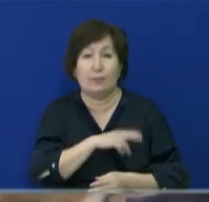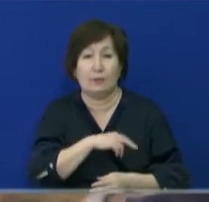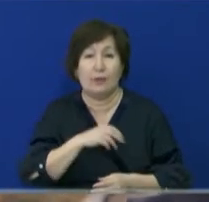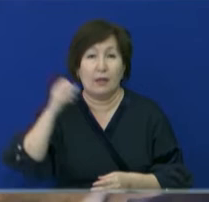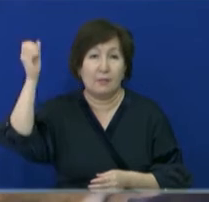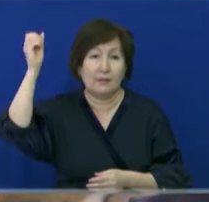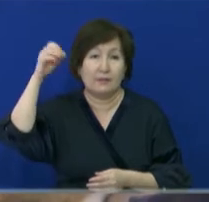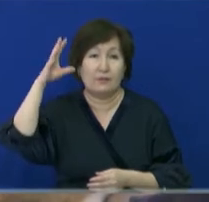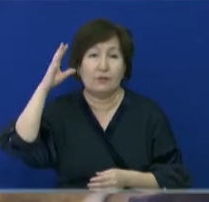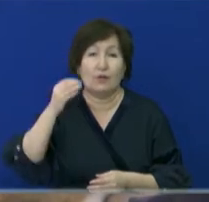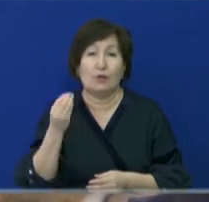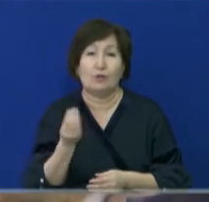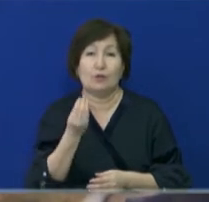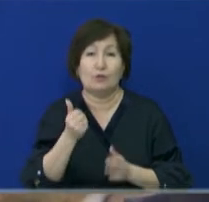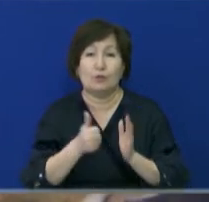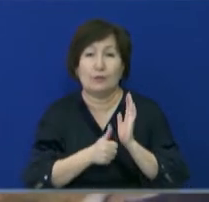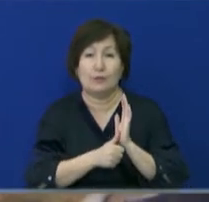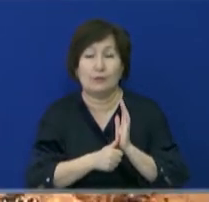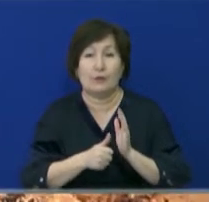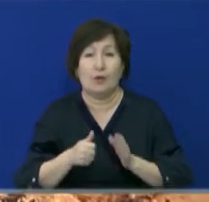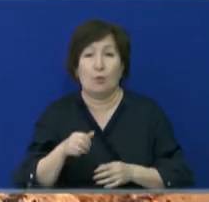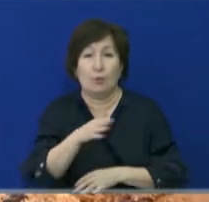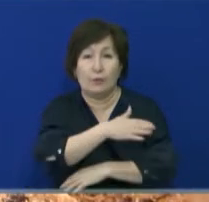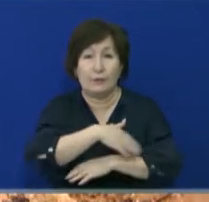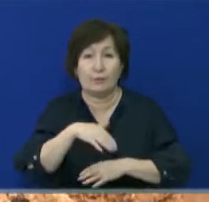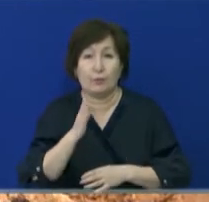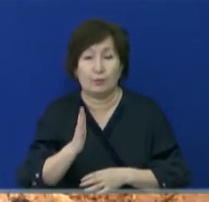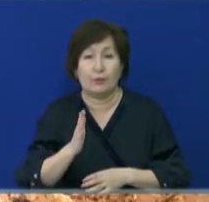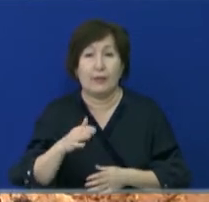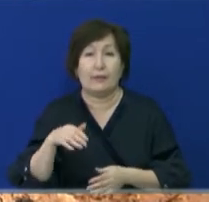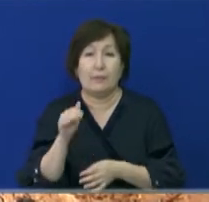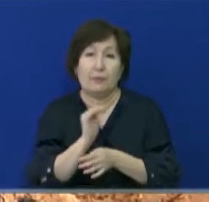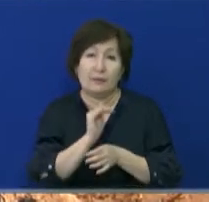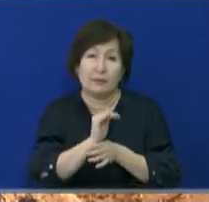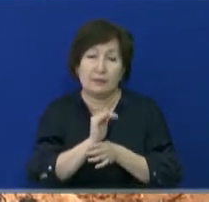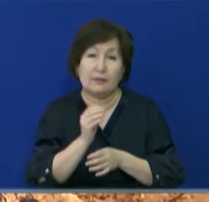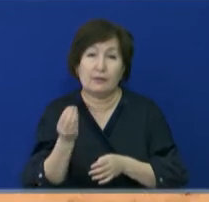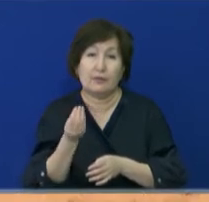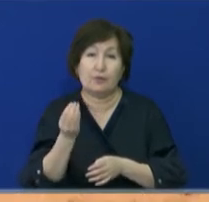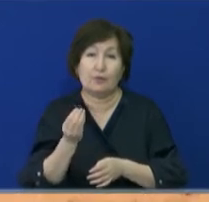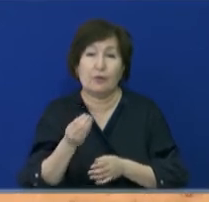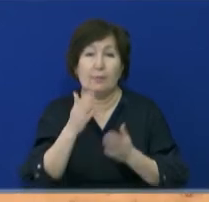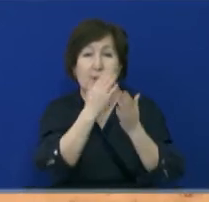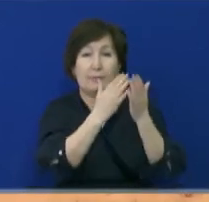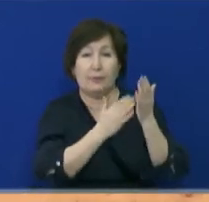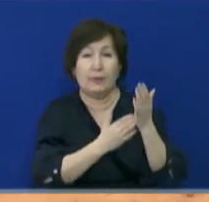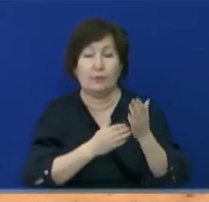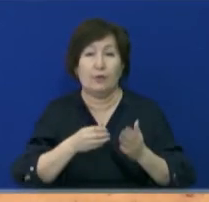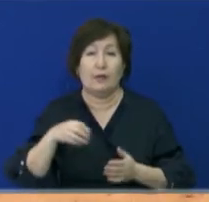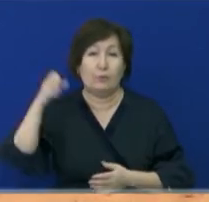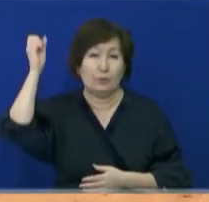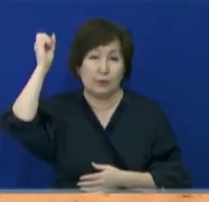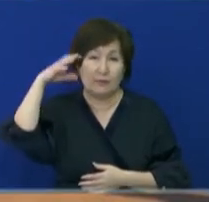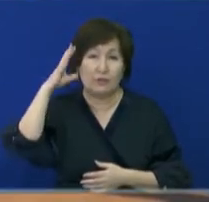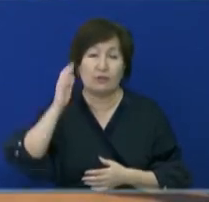көшесінде дала жиынтығын монтаждау бойынша жұмыс істейді. Сондай-ақ бұрын хабарлағанымыздай Everlight компаниясы шығарған электр үнемдейтін